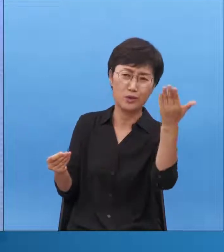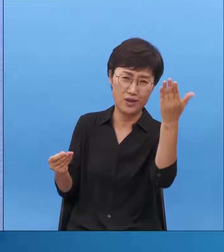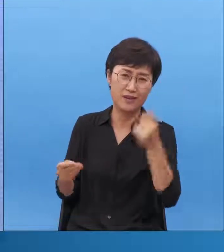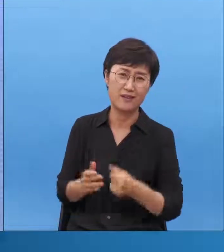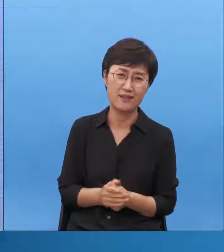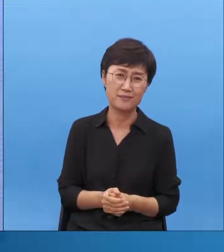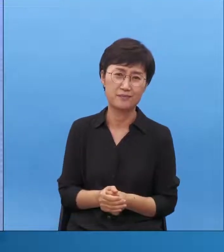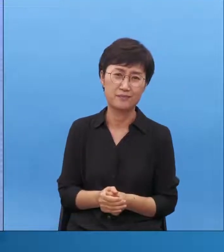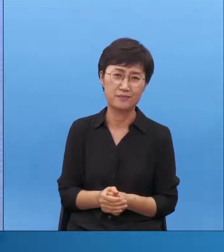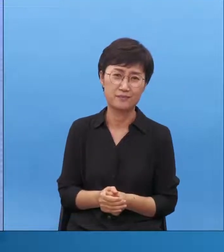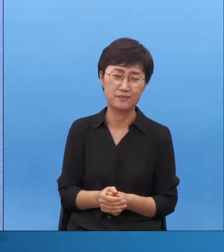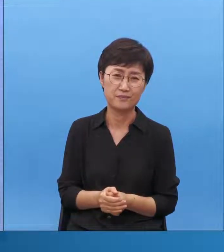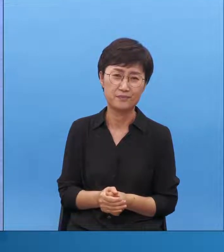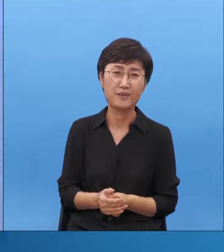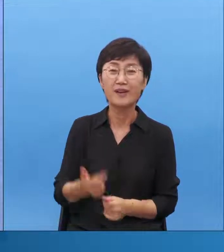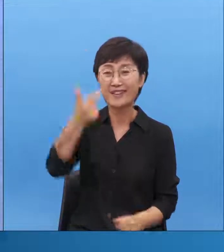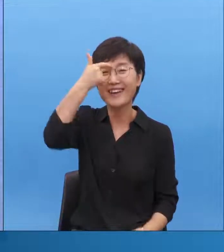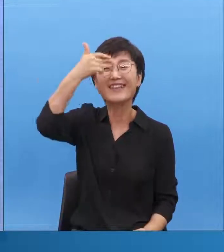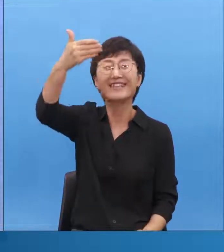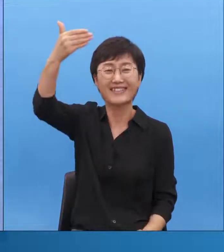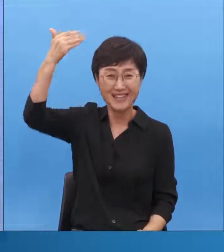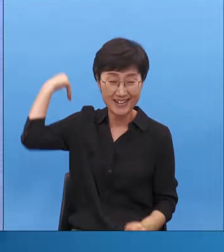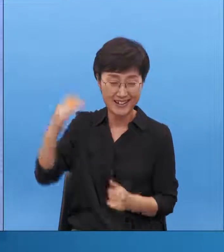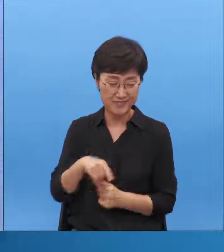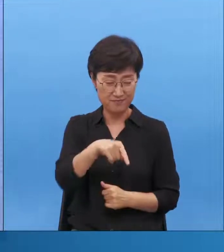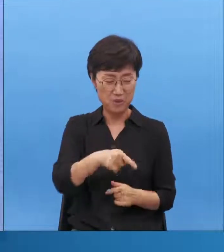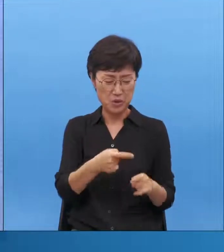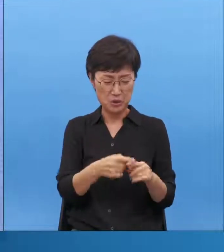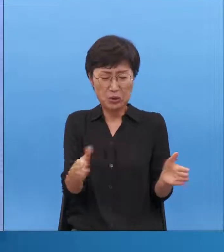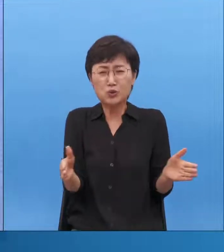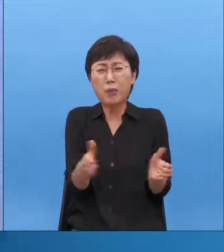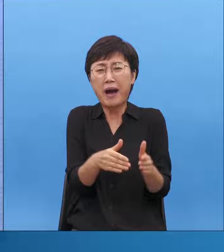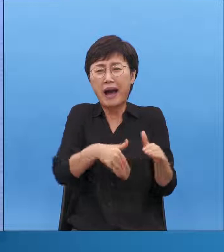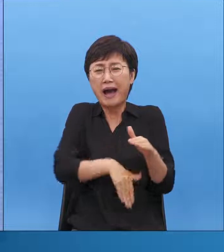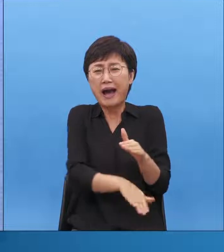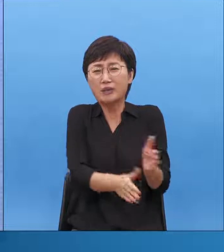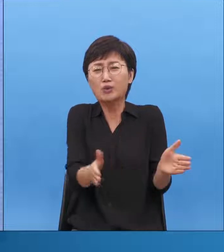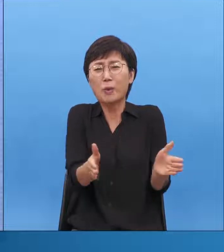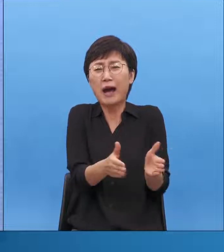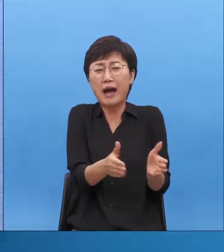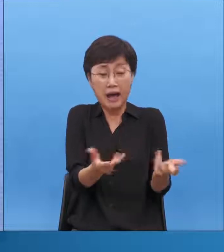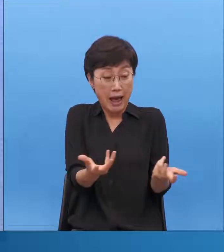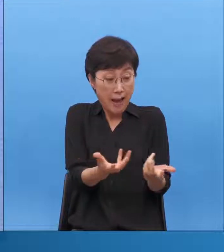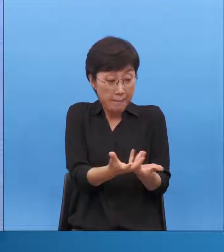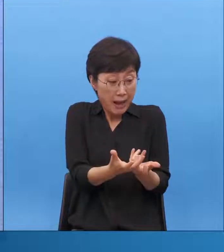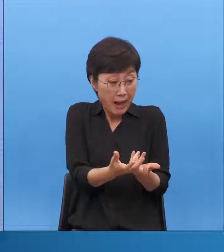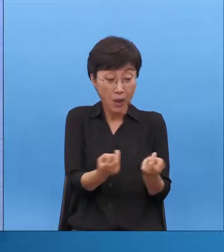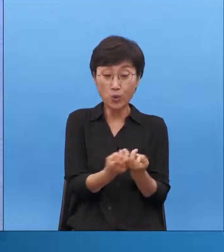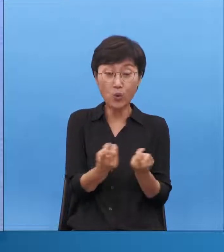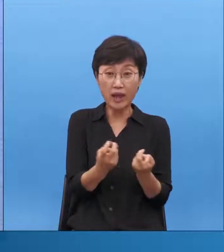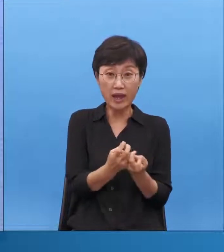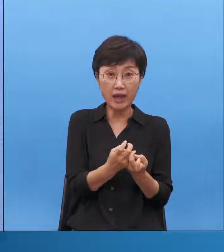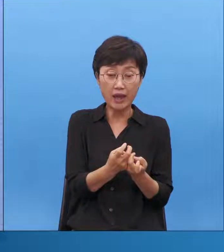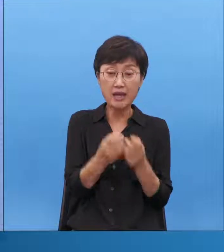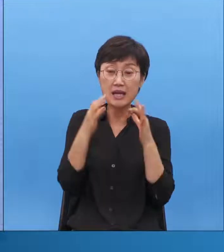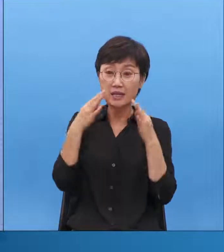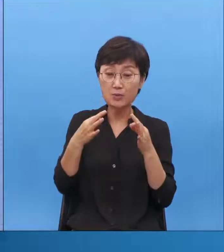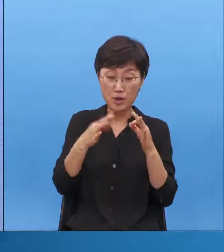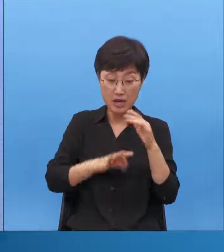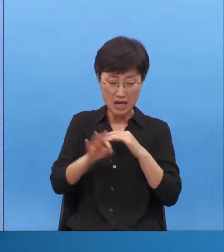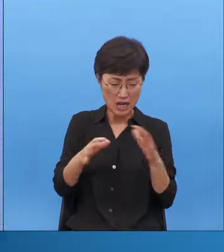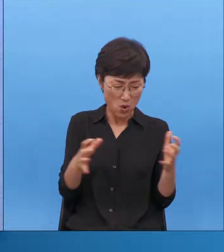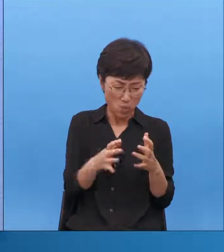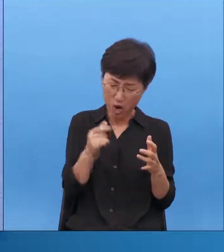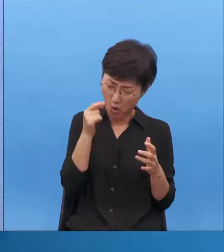우리는 여기 철학기도 할 데 없어 옛날에 산에 가서 했어요. A long time ago, we didn't have a place to give our Friday night worship, so we went into the mountains. 그